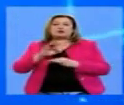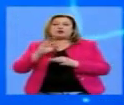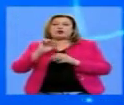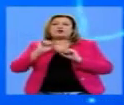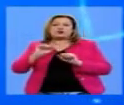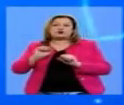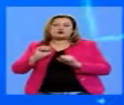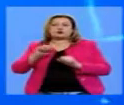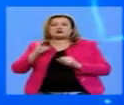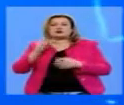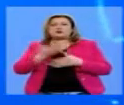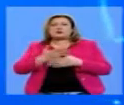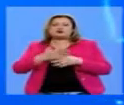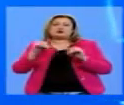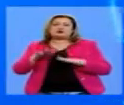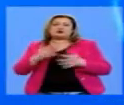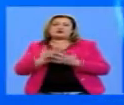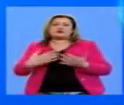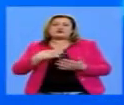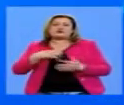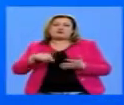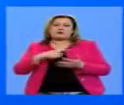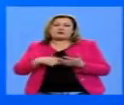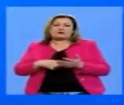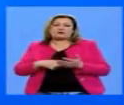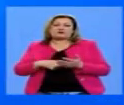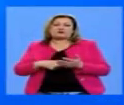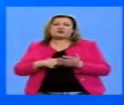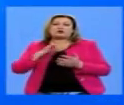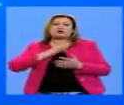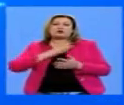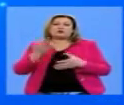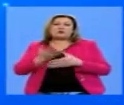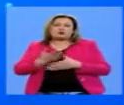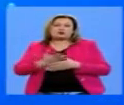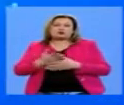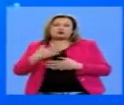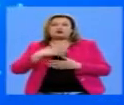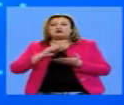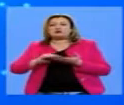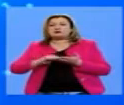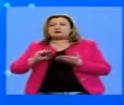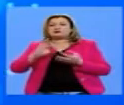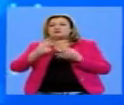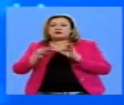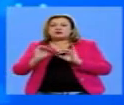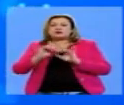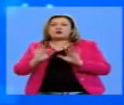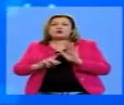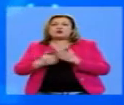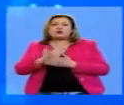Бұл бастама заңгерлік көмек көрсету саласында бірқатар өзекті мәселелерді тиімді шешуге септігін тигізеді. Заң